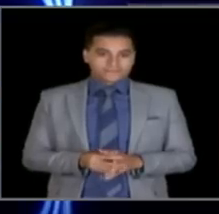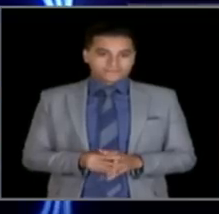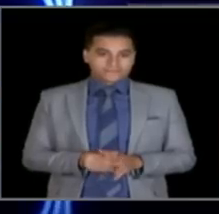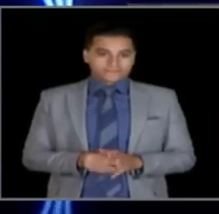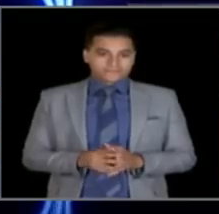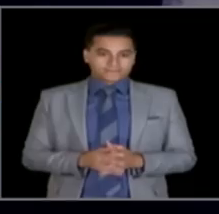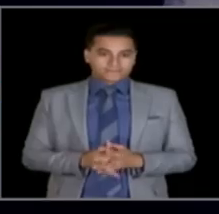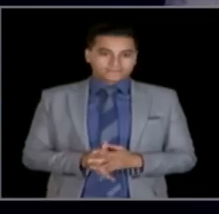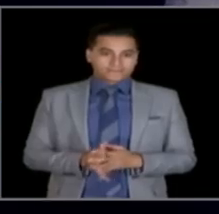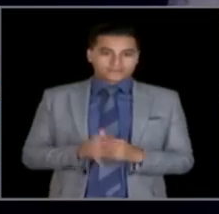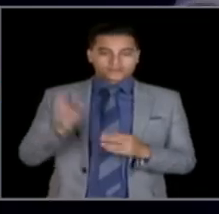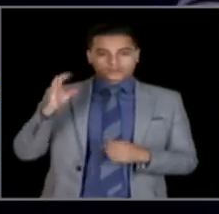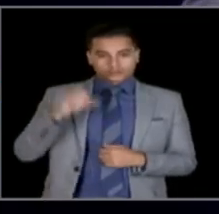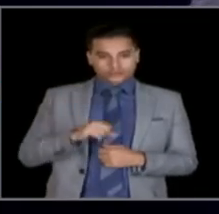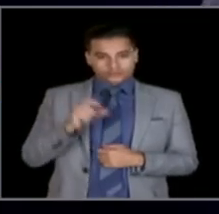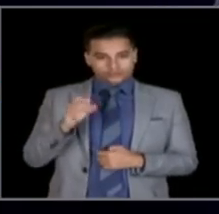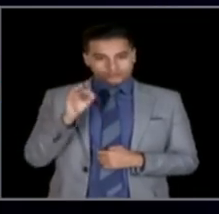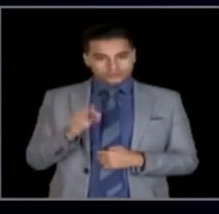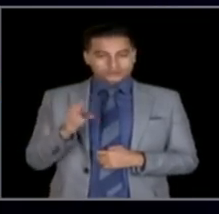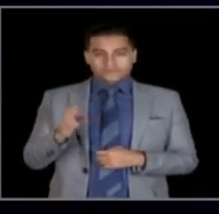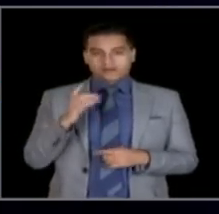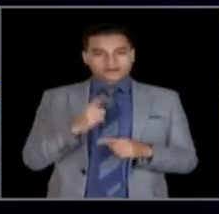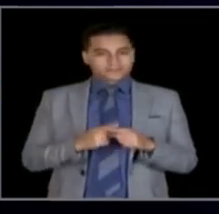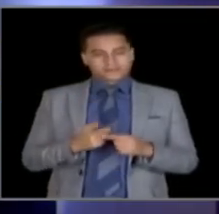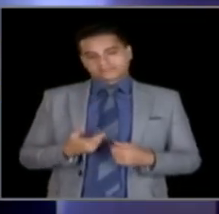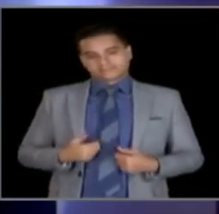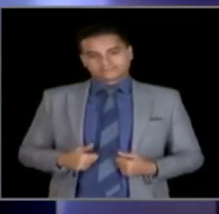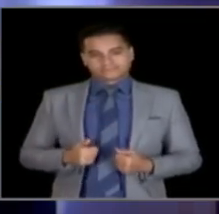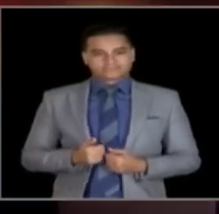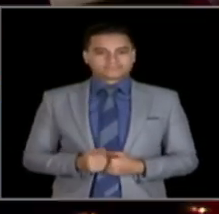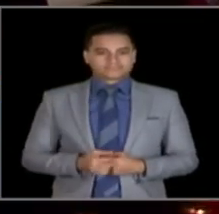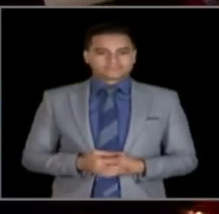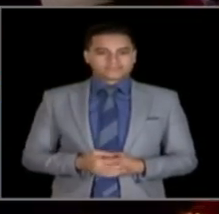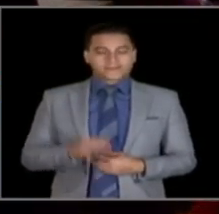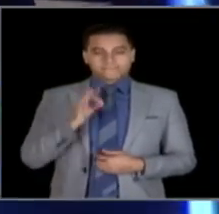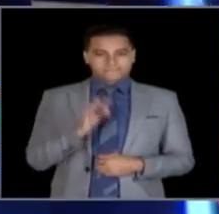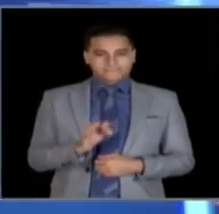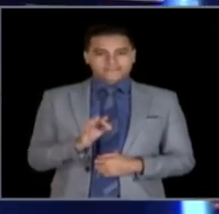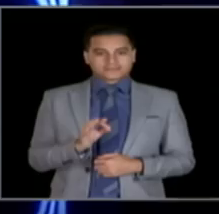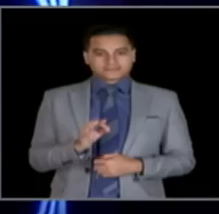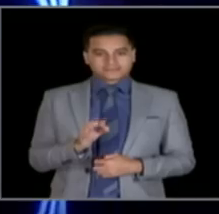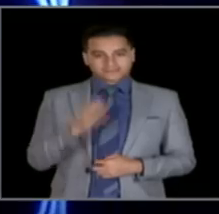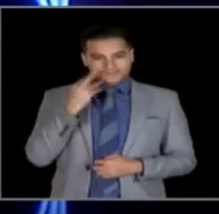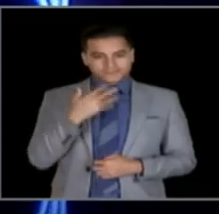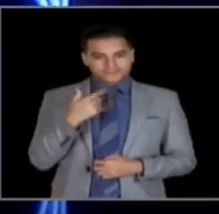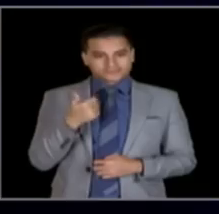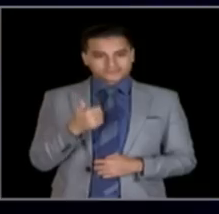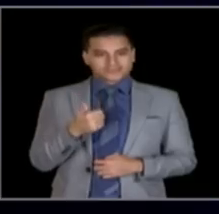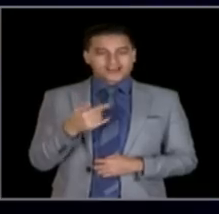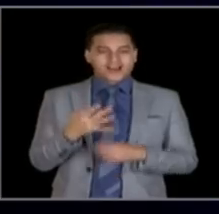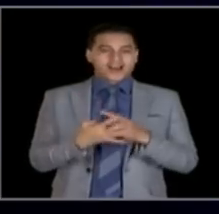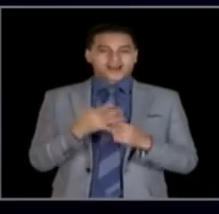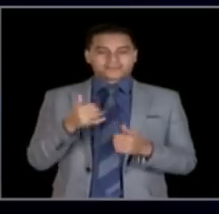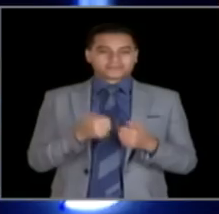جون أوستر. عبد العزيز طبعا إجابة خاطئة، بس عجبتني الحقيقة. 4